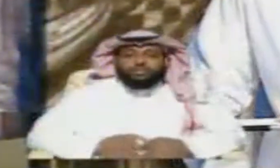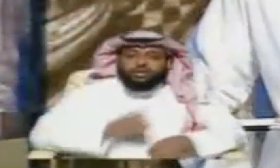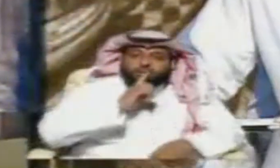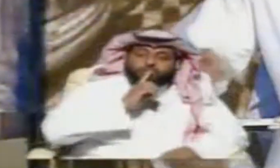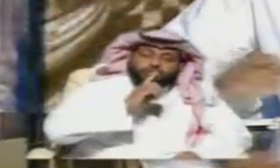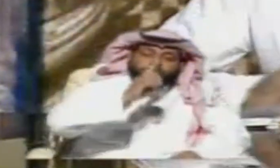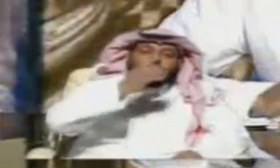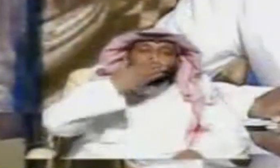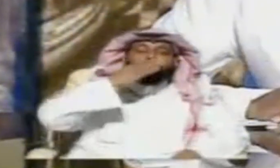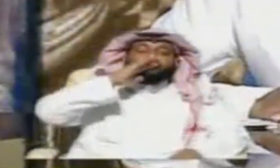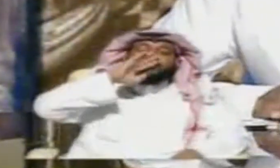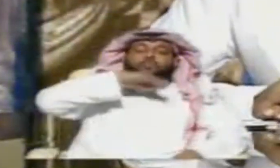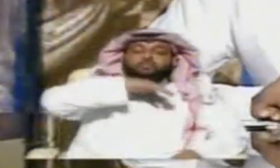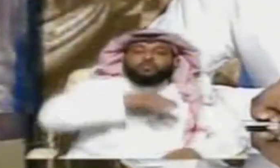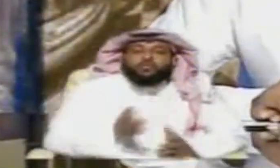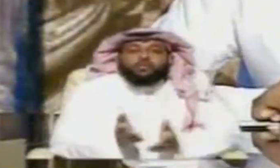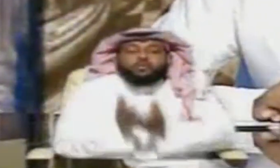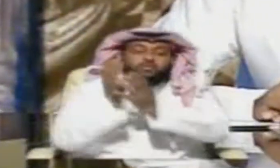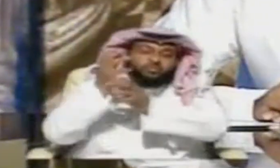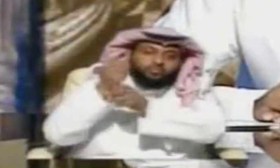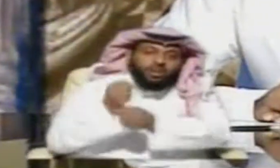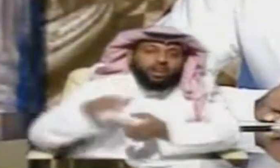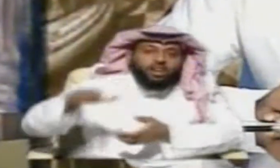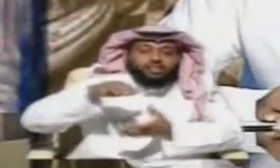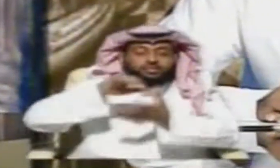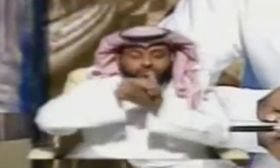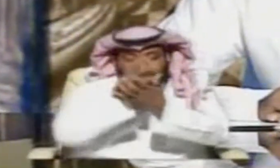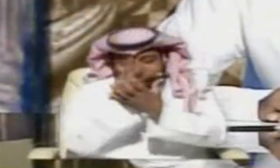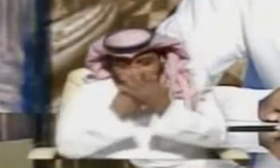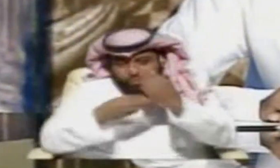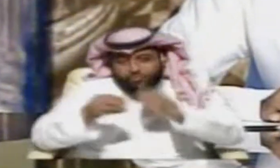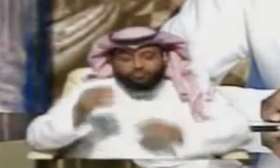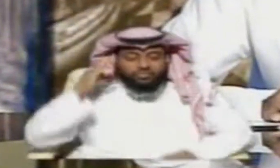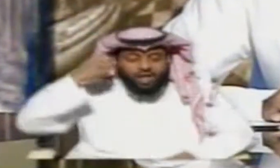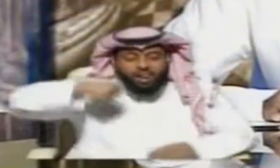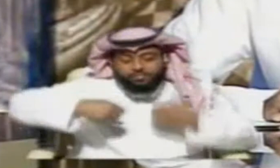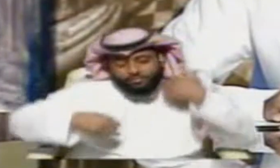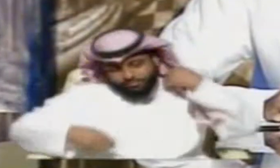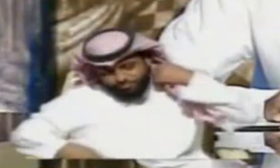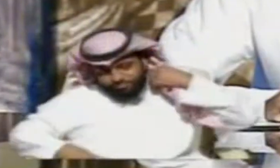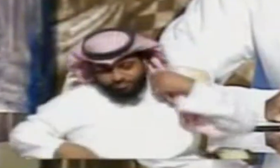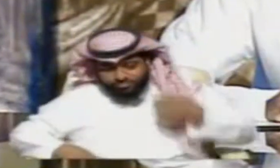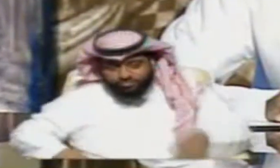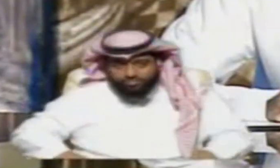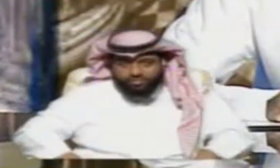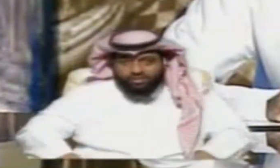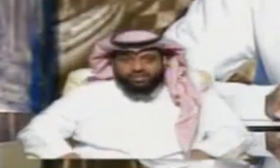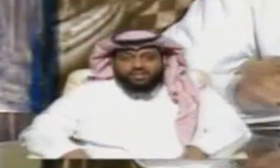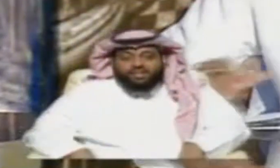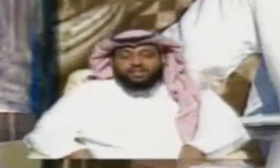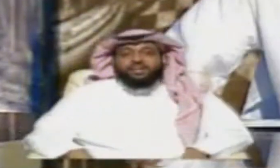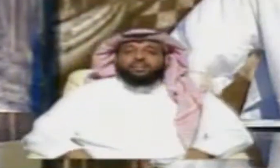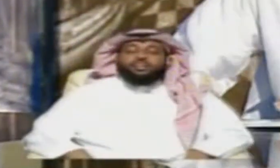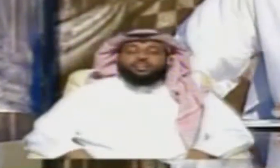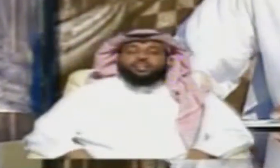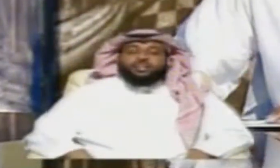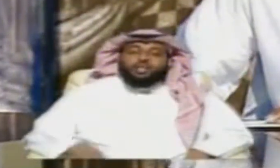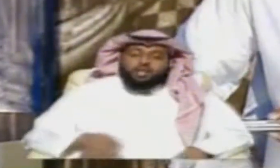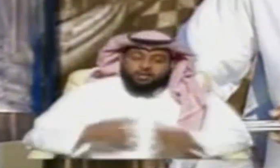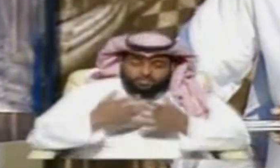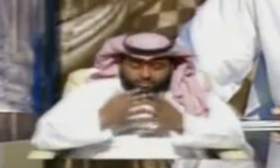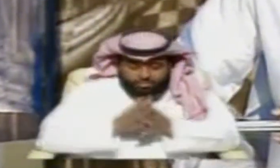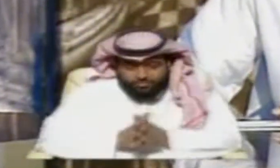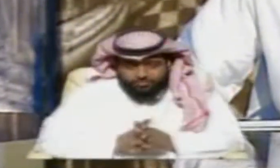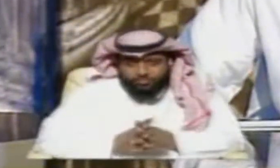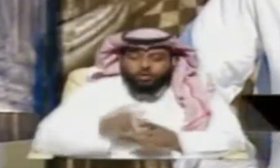بسم الله الرحمن الرحيم، الحمد لله رب العالمين، وأصلي وأسلم على خير خلق الله أجمعين نبينا محمد وعلى آله وأصحابه أجمعين. أما بعد،